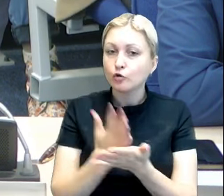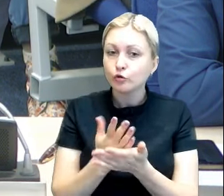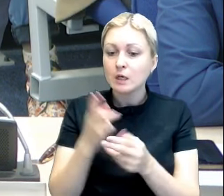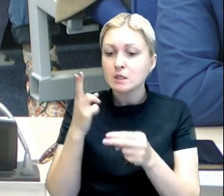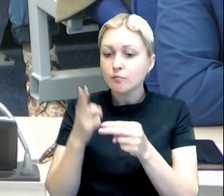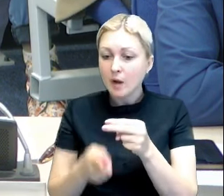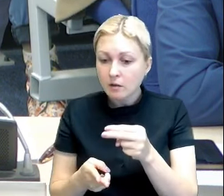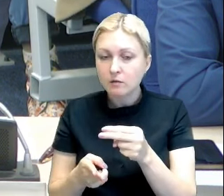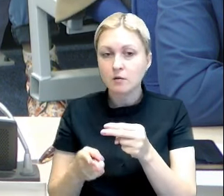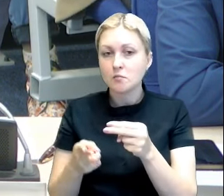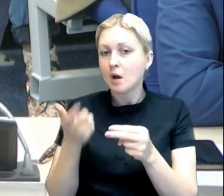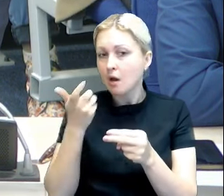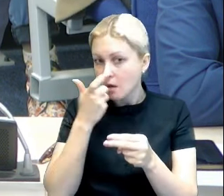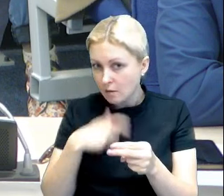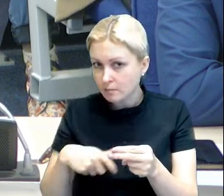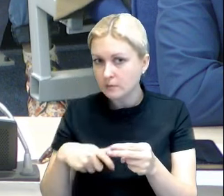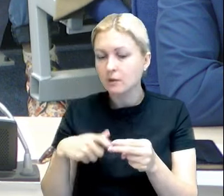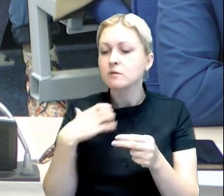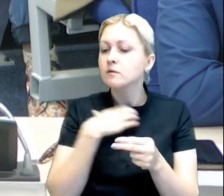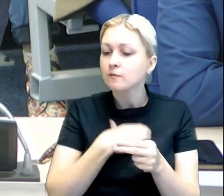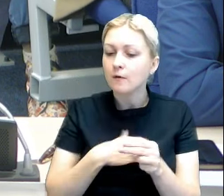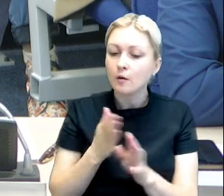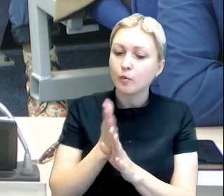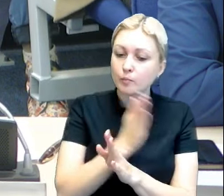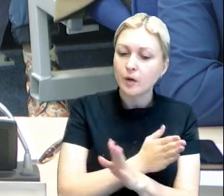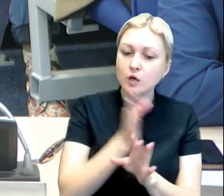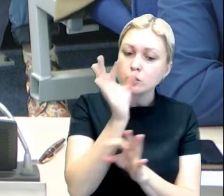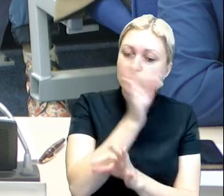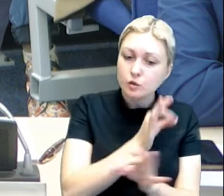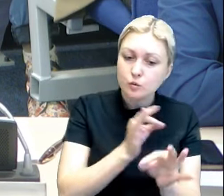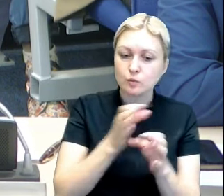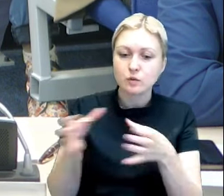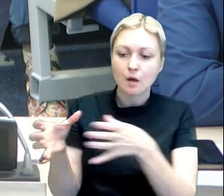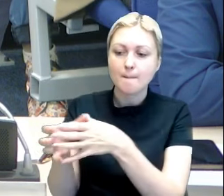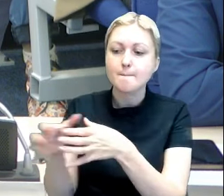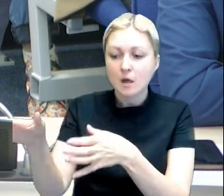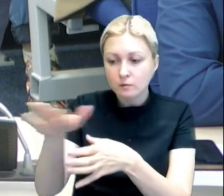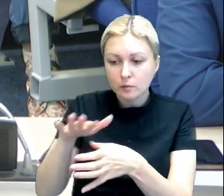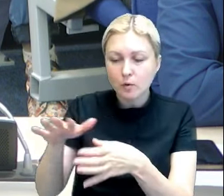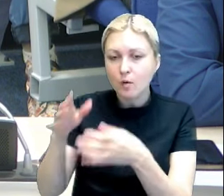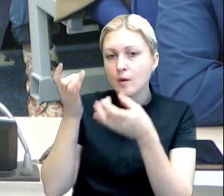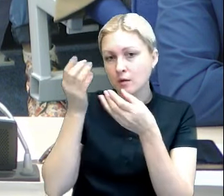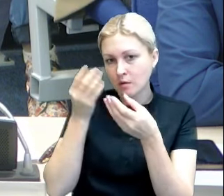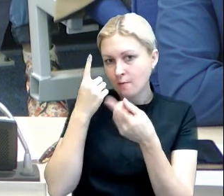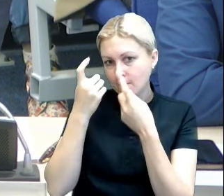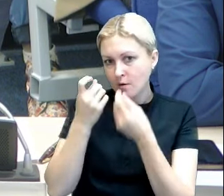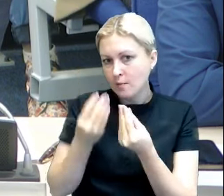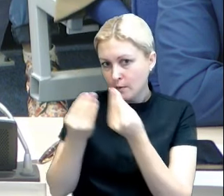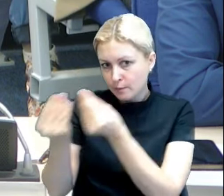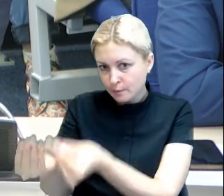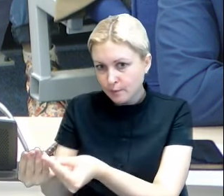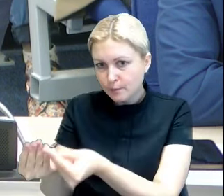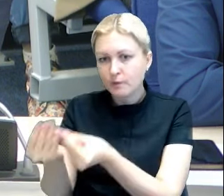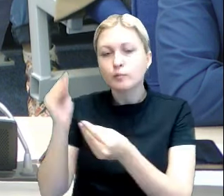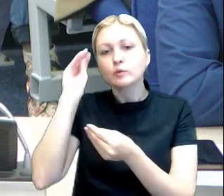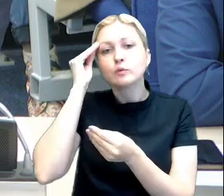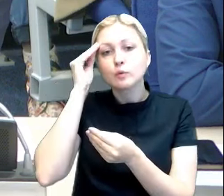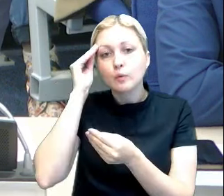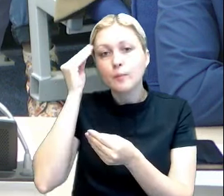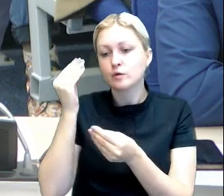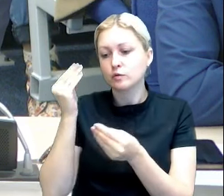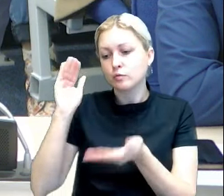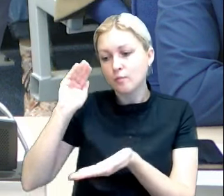visų pirma turėti normalią diskusiją supažindinti bendruomenė kurias tai liečia ir tada turėtumėm visi mažiau rūpesčių ir geriau